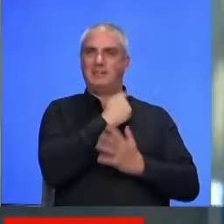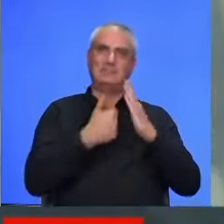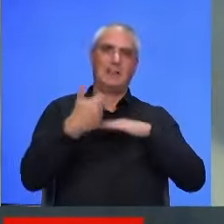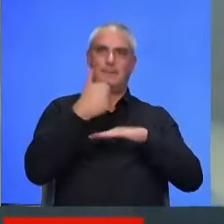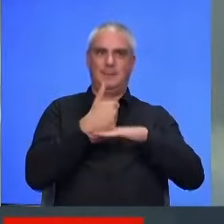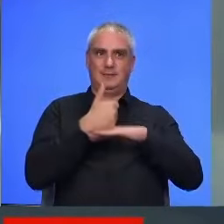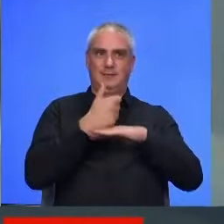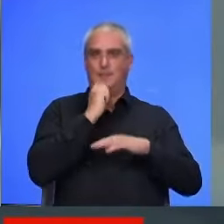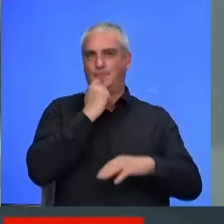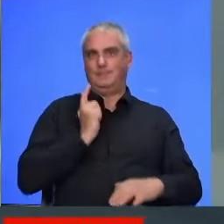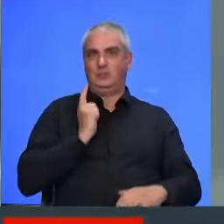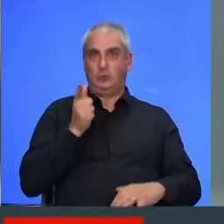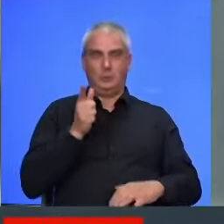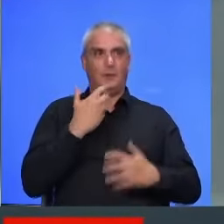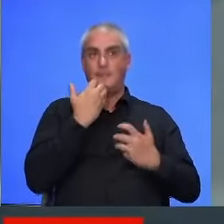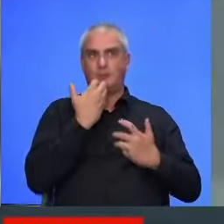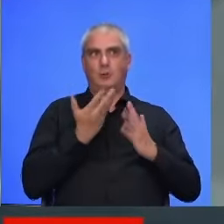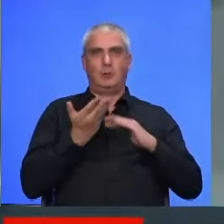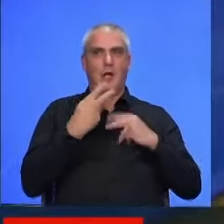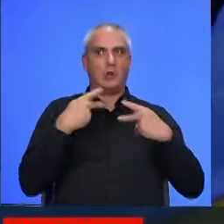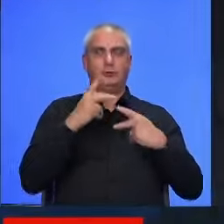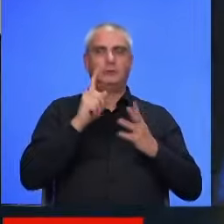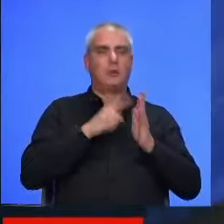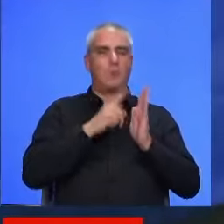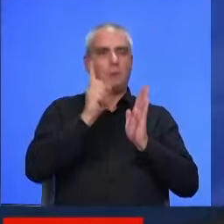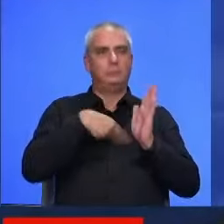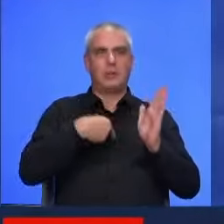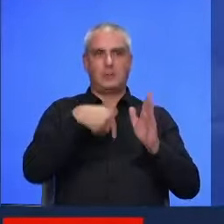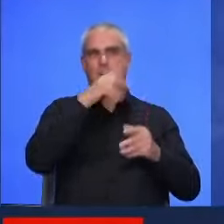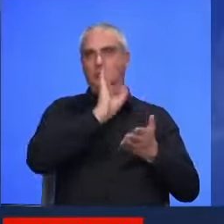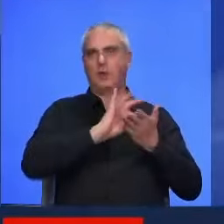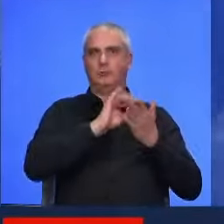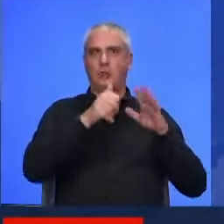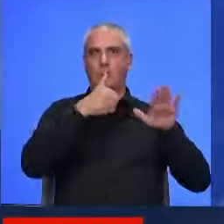פרשה שהעלתה חשש לסחיטה מצד לשכת ראש הממשלה.